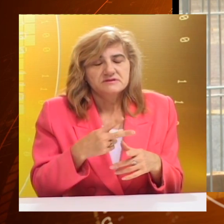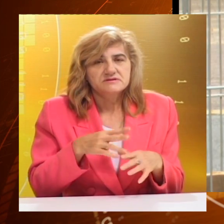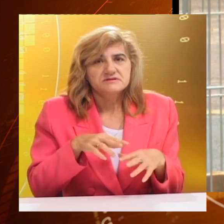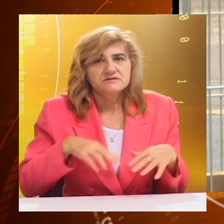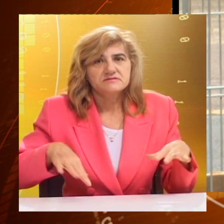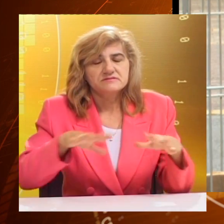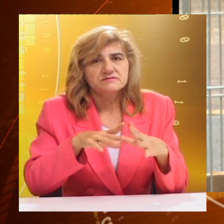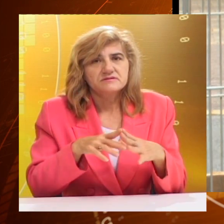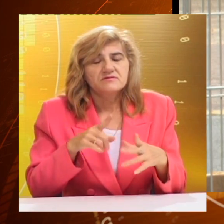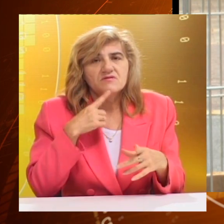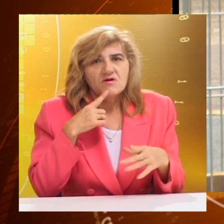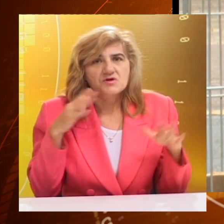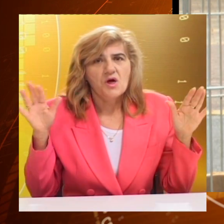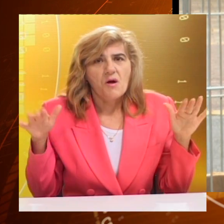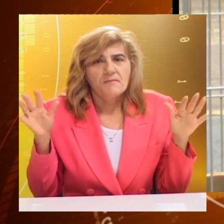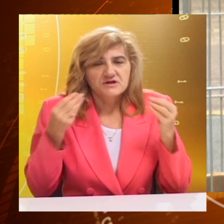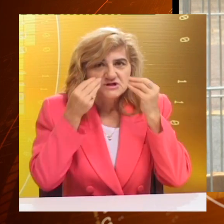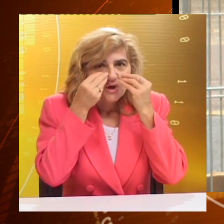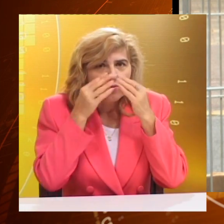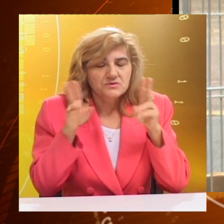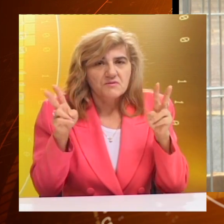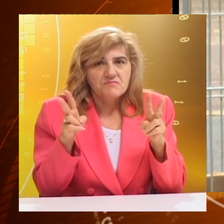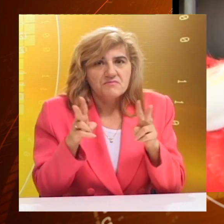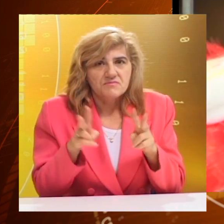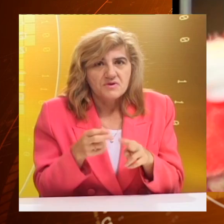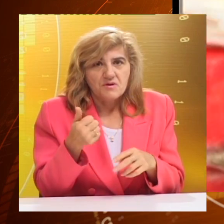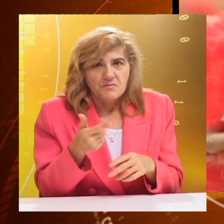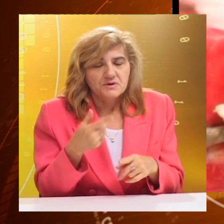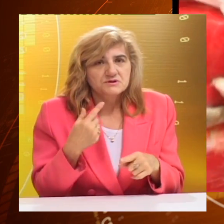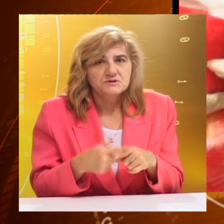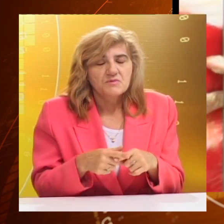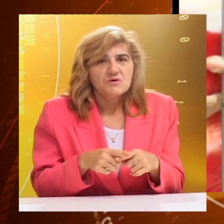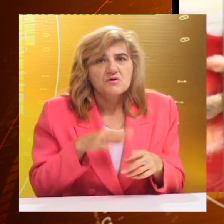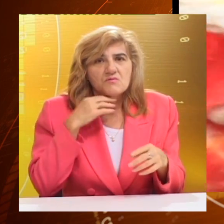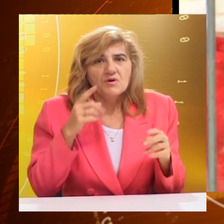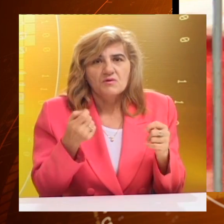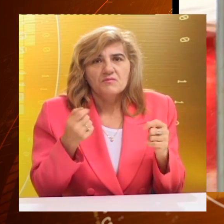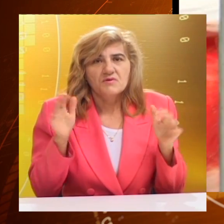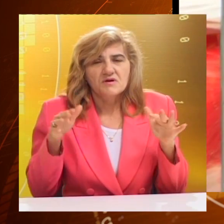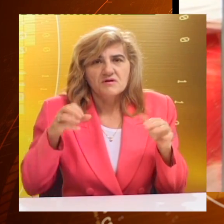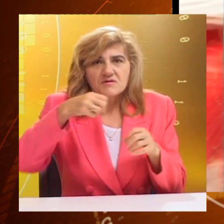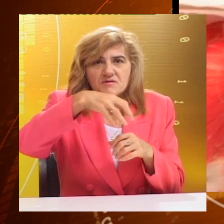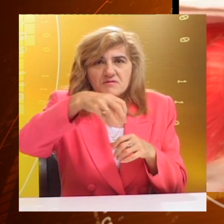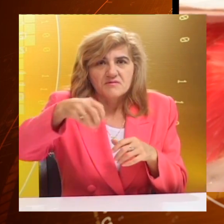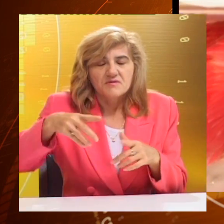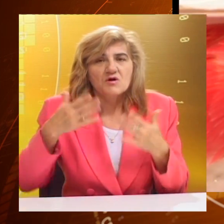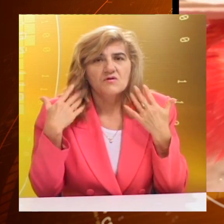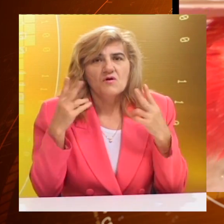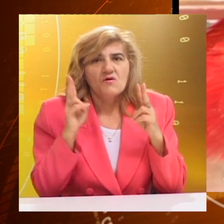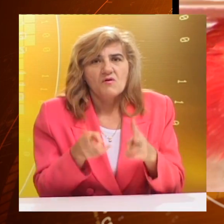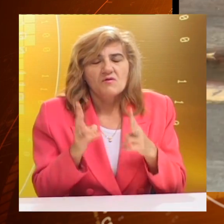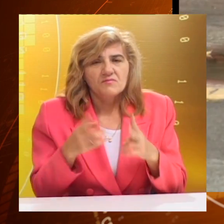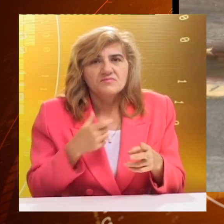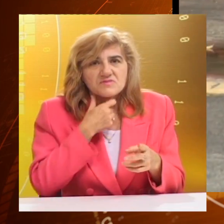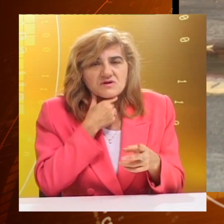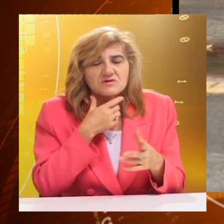Srpske ornitološke federacije podsjećaju da su ptice trenutno među najugroženijim vrstama kod nas, zbog preterane primjene pesticida u poljoprivredi, ali da